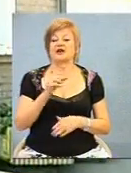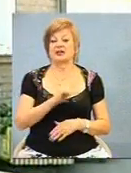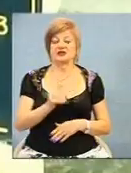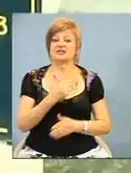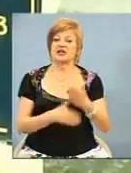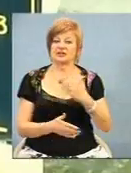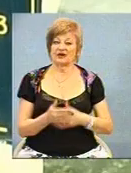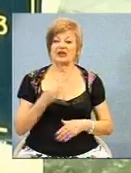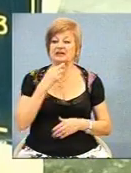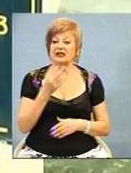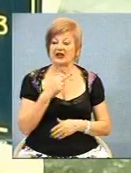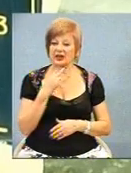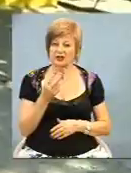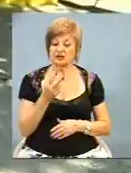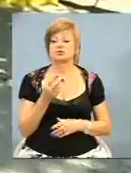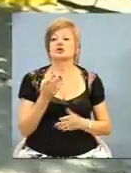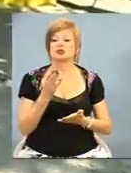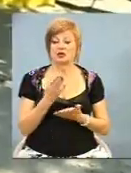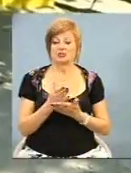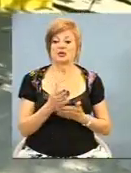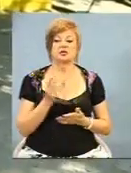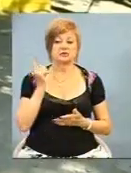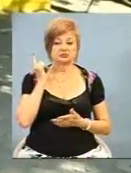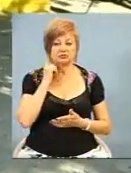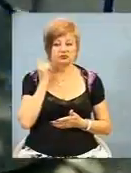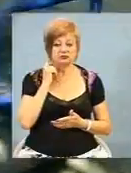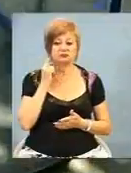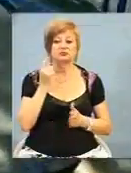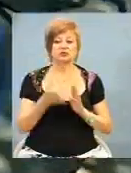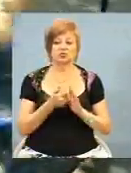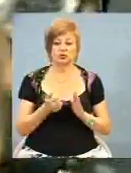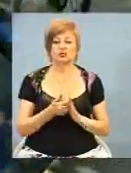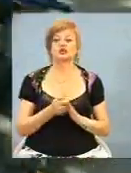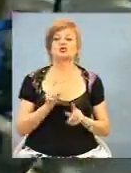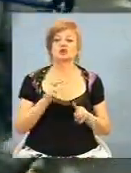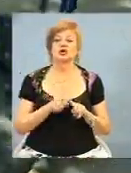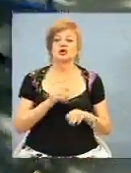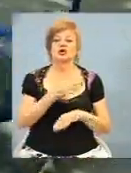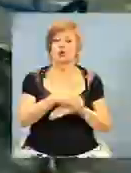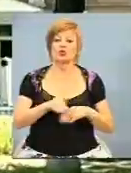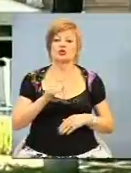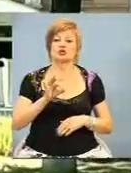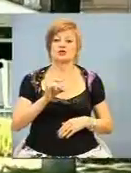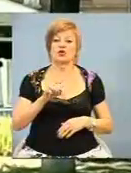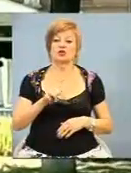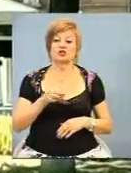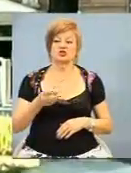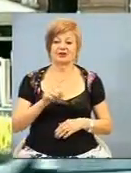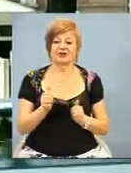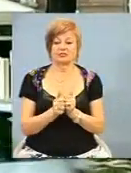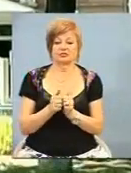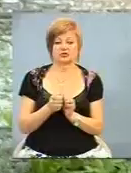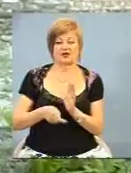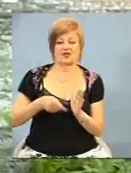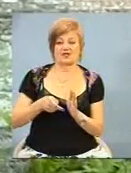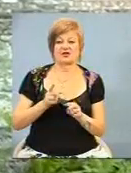навчанні. Третьокласник Єгор Чепурко має вади слуху. Заклад влаштовував родину розташуванням на вулиці Фортичній. Мешкають поблизу